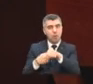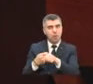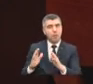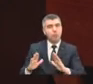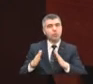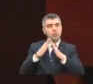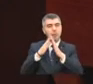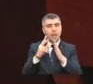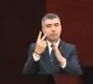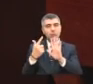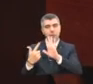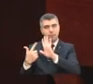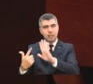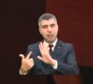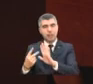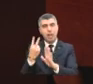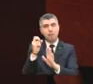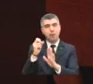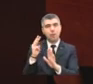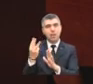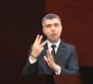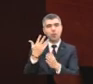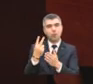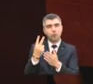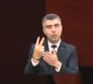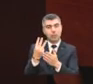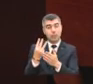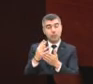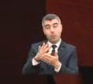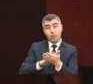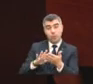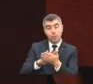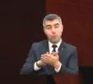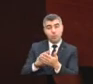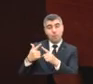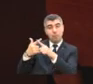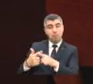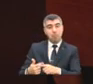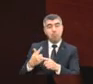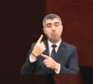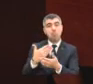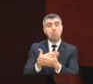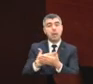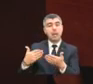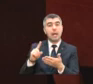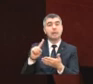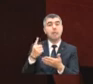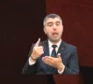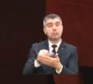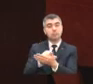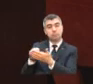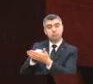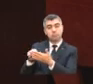الجبلية 2017-2023 الذي تساهم فيه بتمويل مقداره مليار درهم. وينطبق هذا الوضع على المستوى